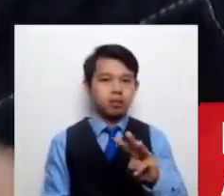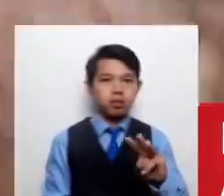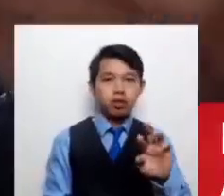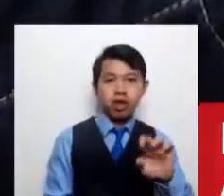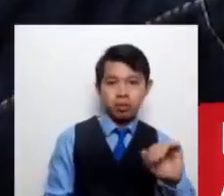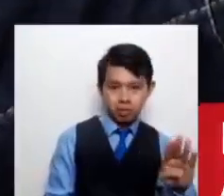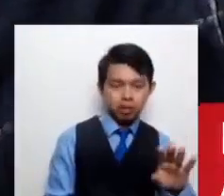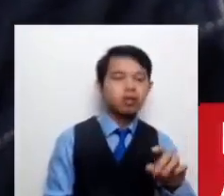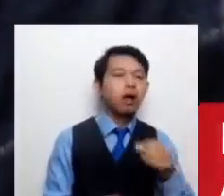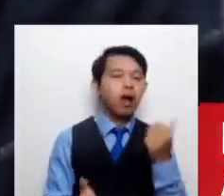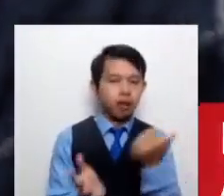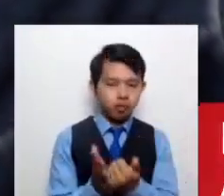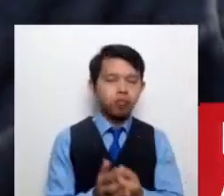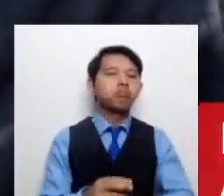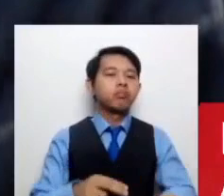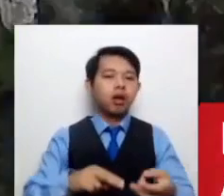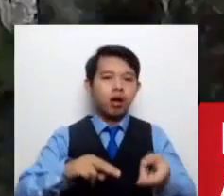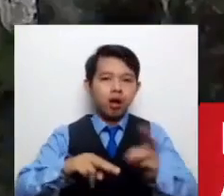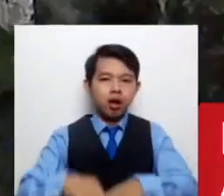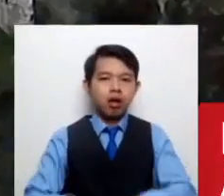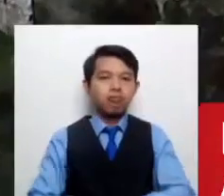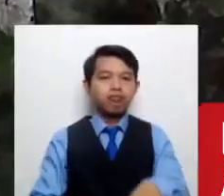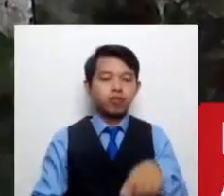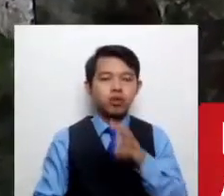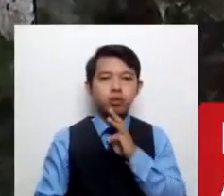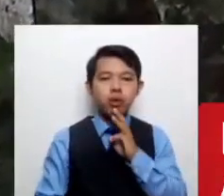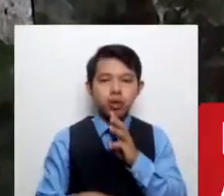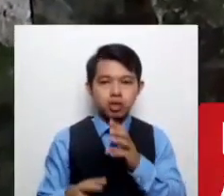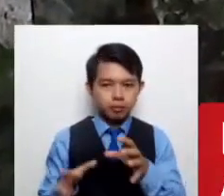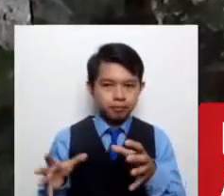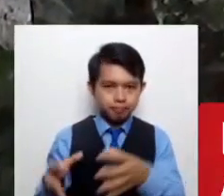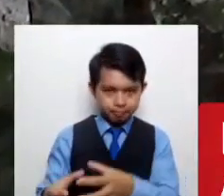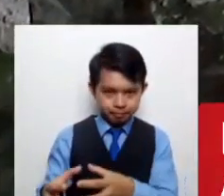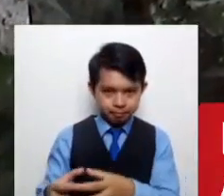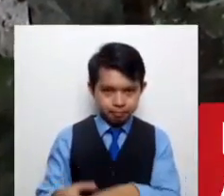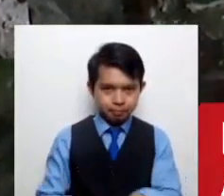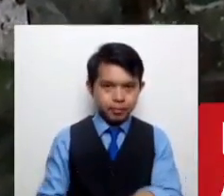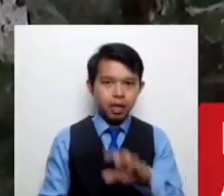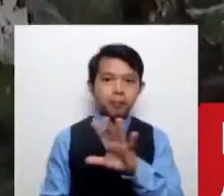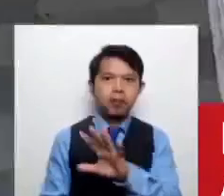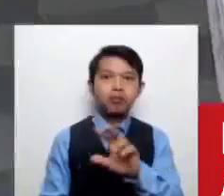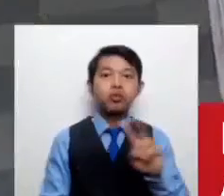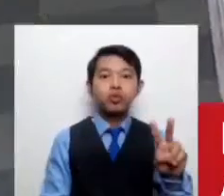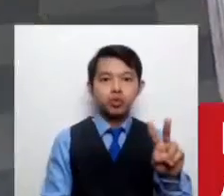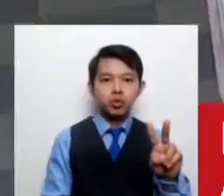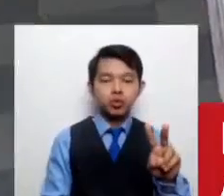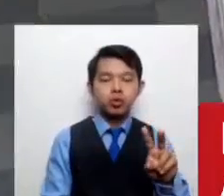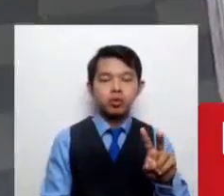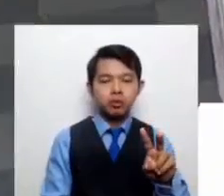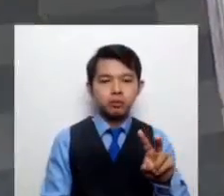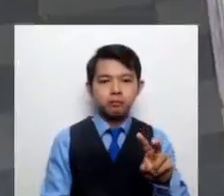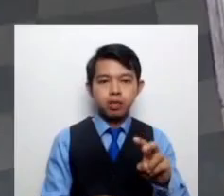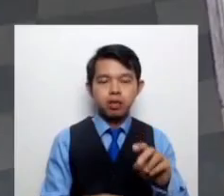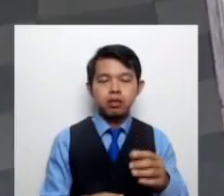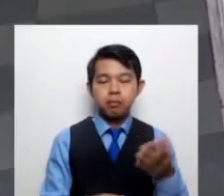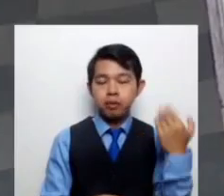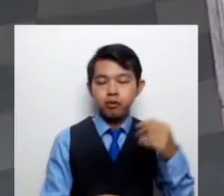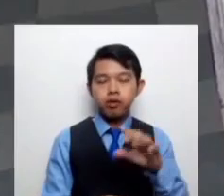ng MWSS sa 52 cubic meters per second mula sa dating 50 cubic meters per second.